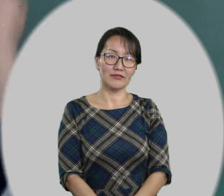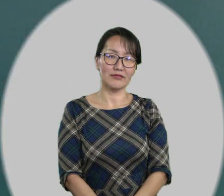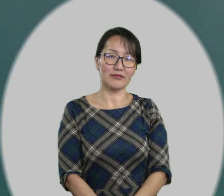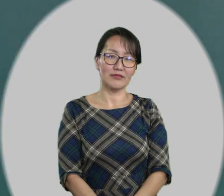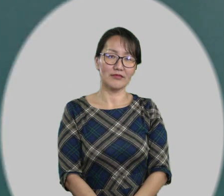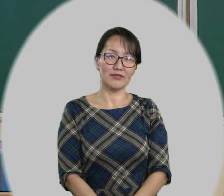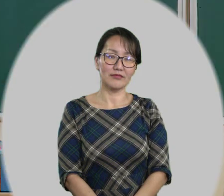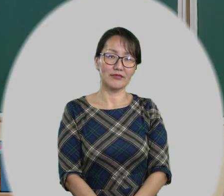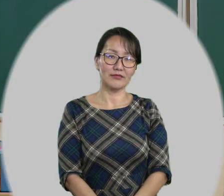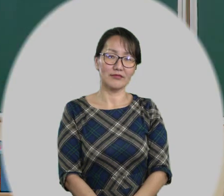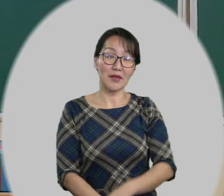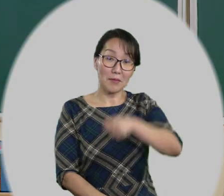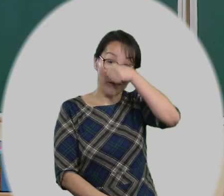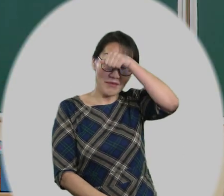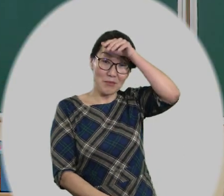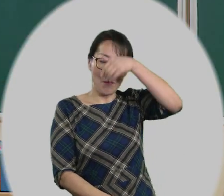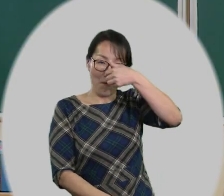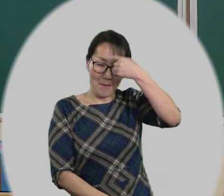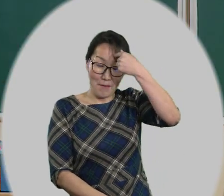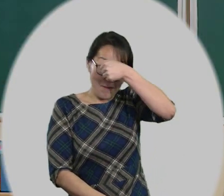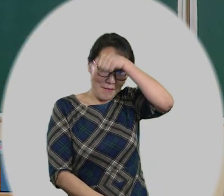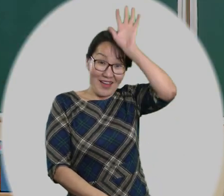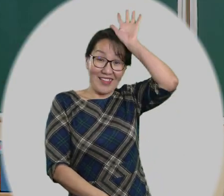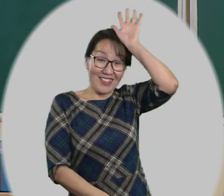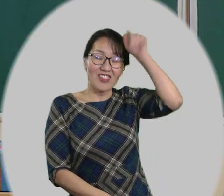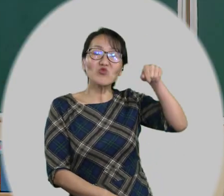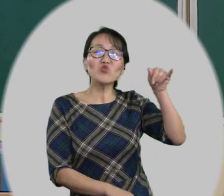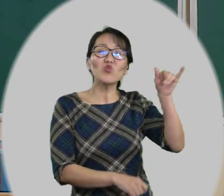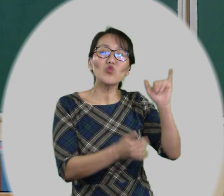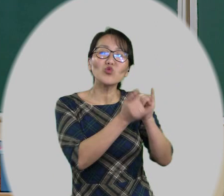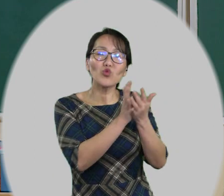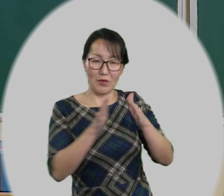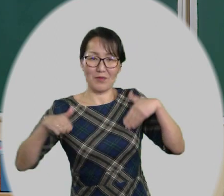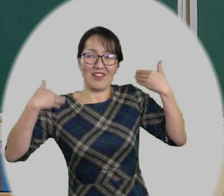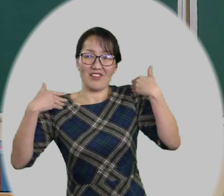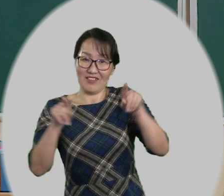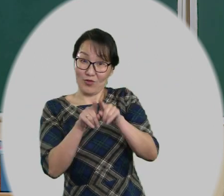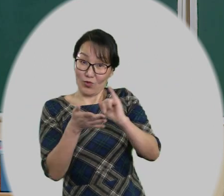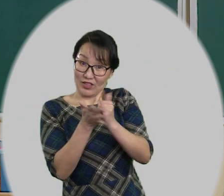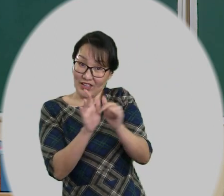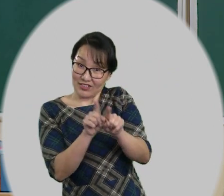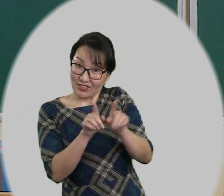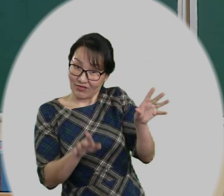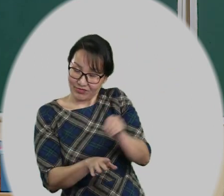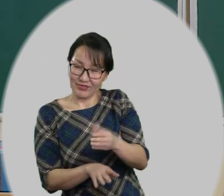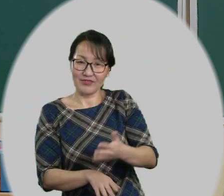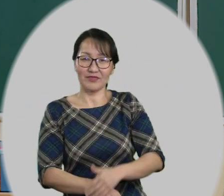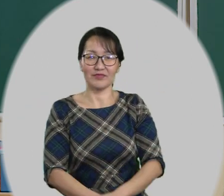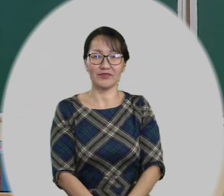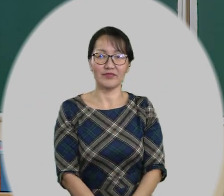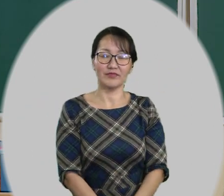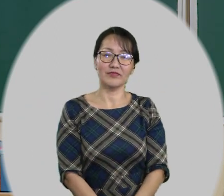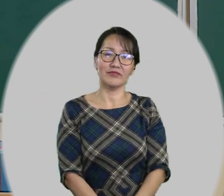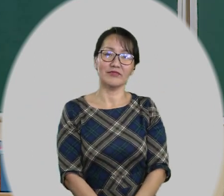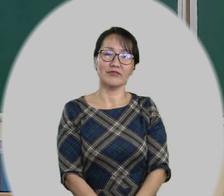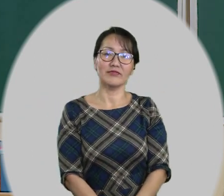За ийм магнат энийх гэдэг хэл зүг маань баярлах гэсэн утгатай агаар нэгэн байна.